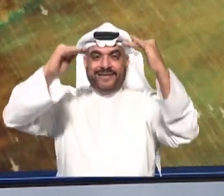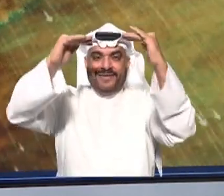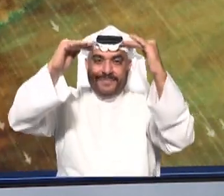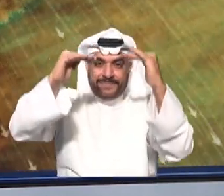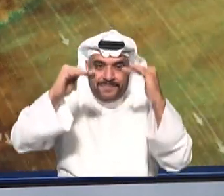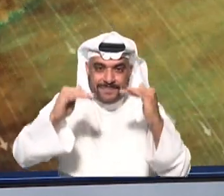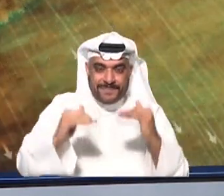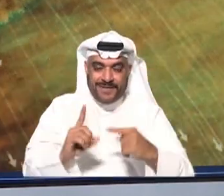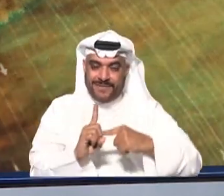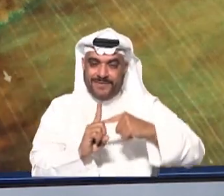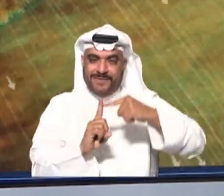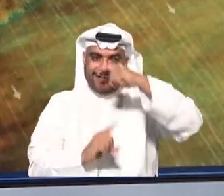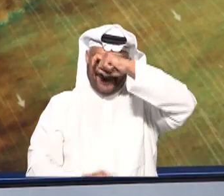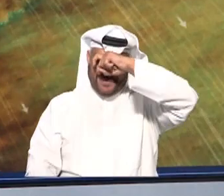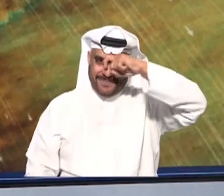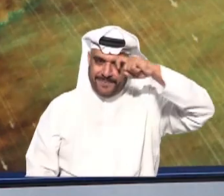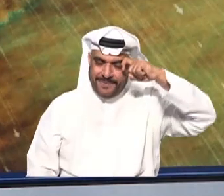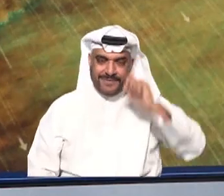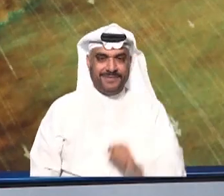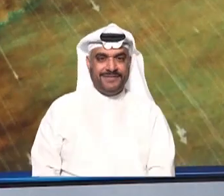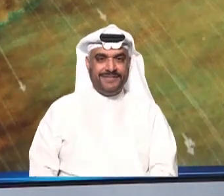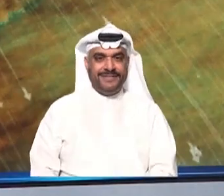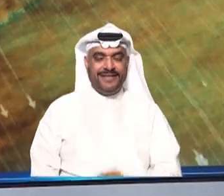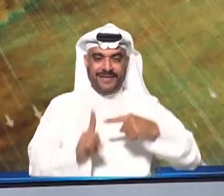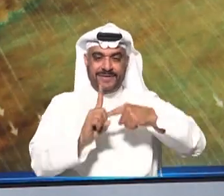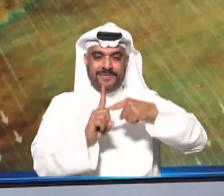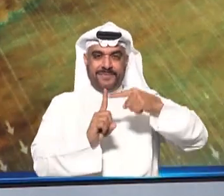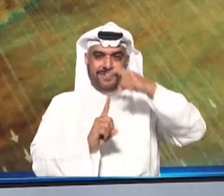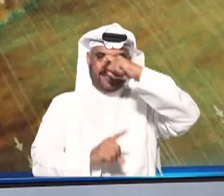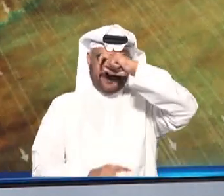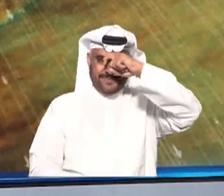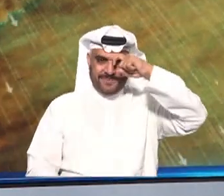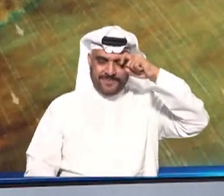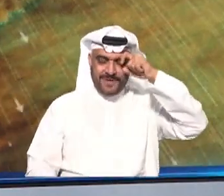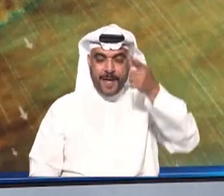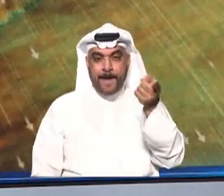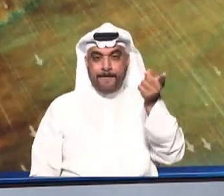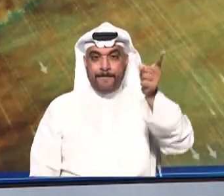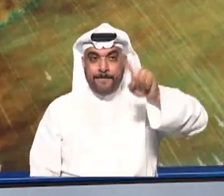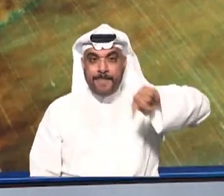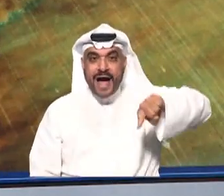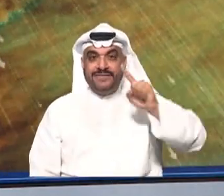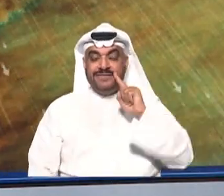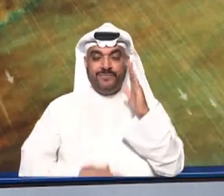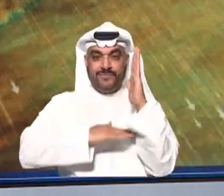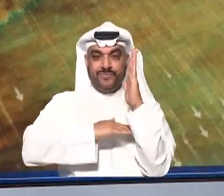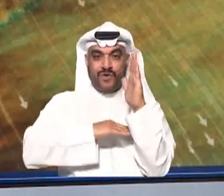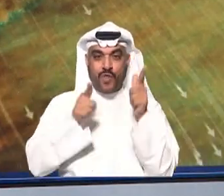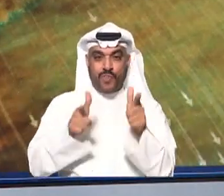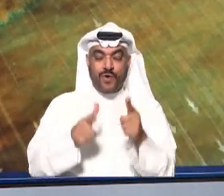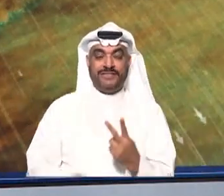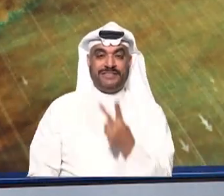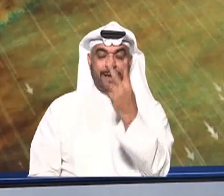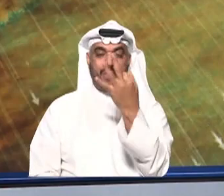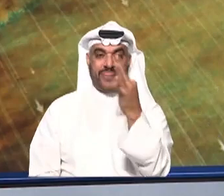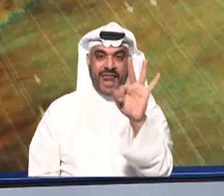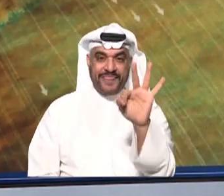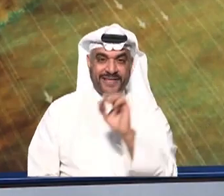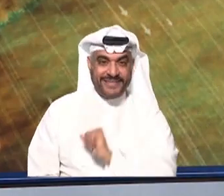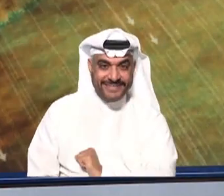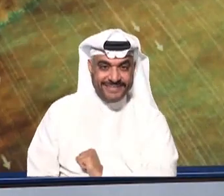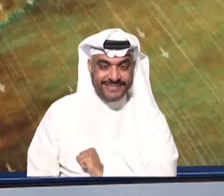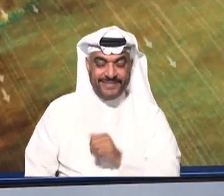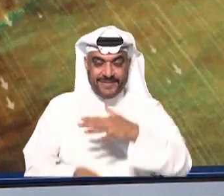المناطق الغربية من دولة الكويت. درجات الحرارة العظمى المتوقعة في مساء الغد مدينة الكويت 37 درجة مئوية،